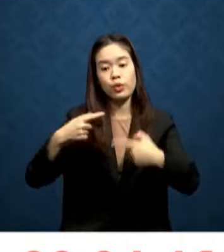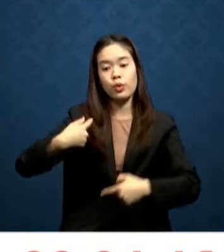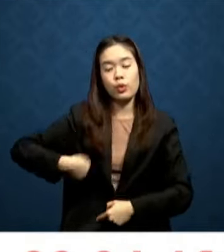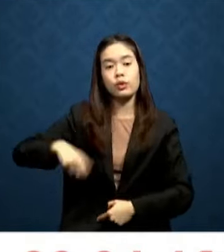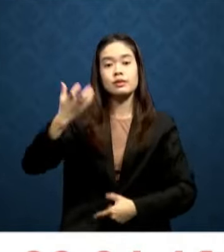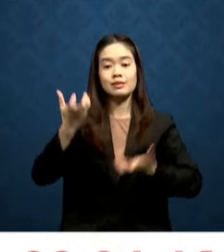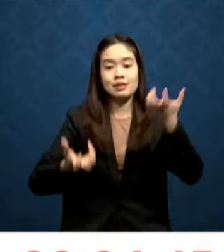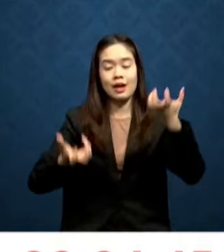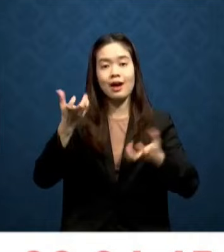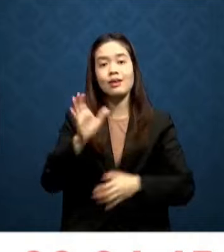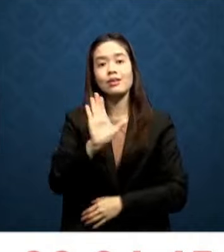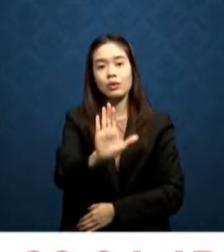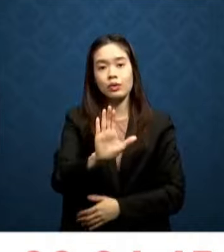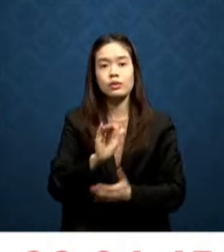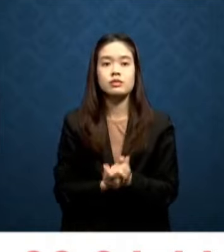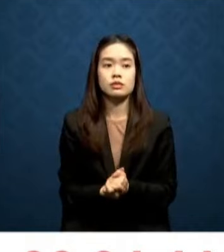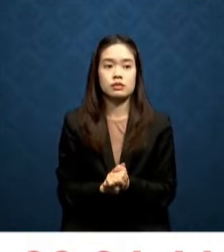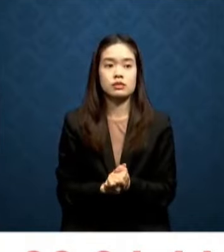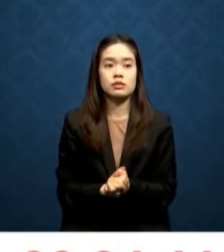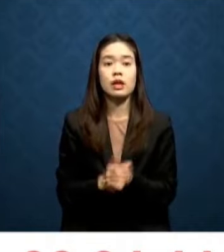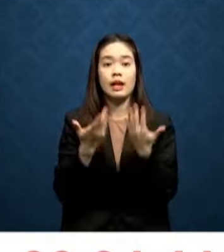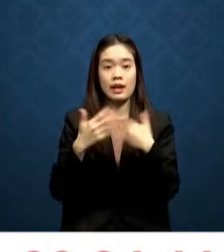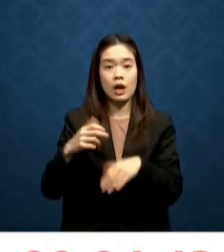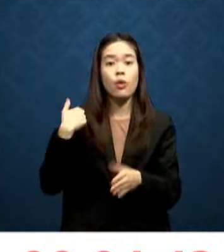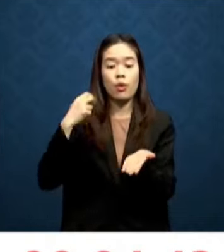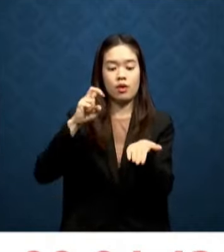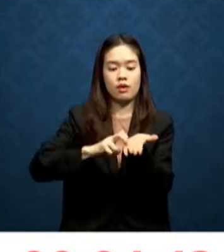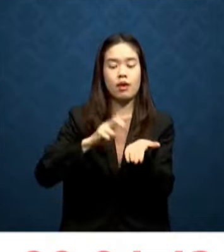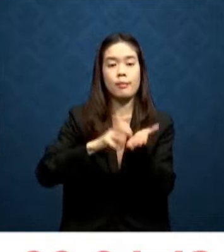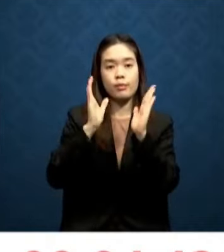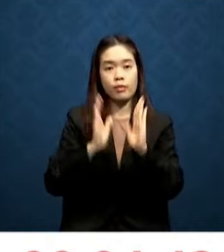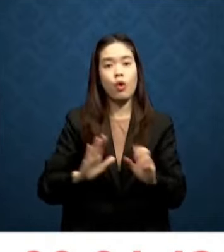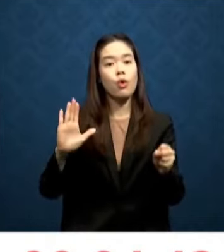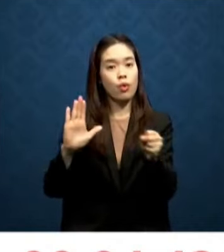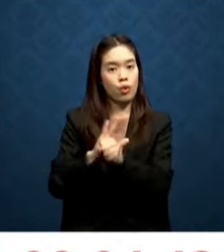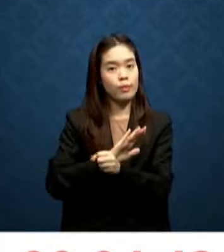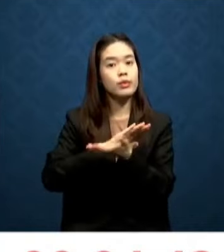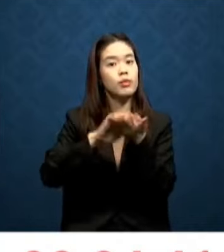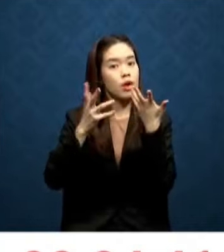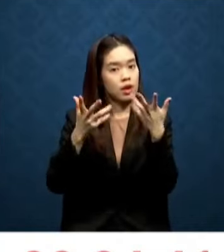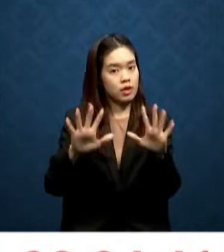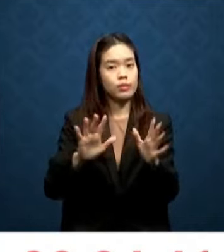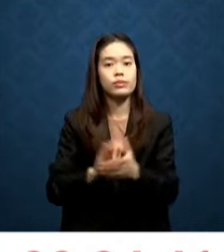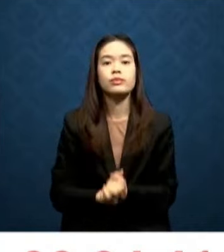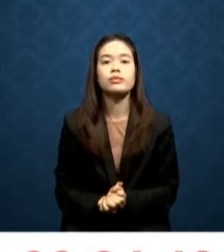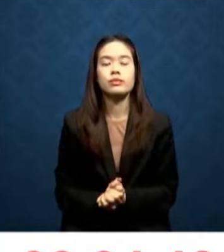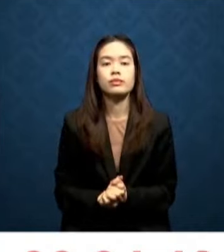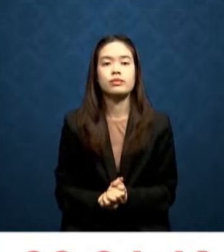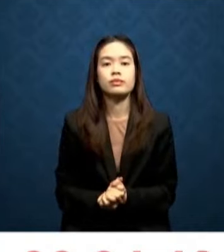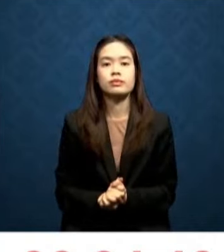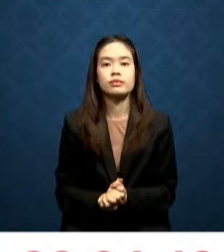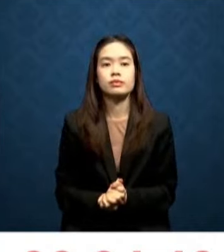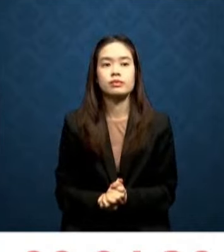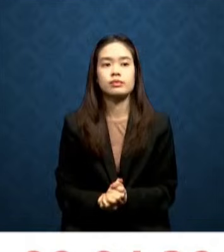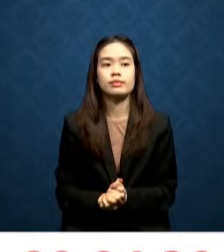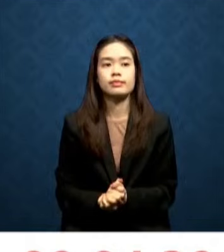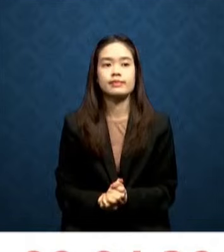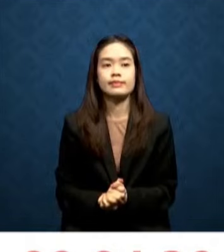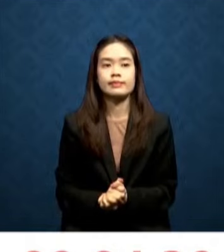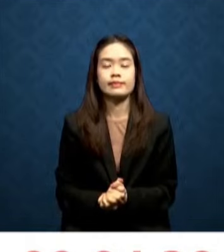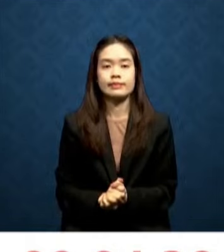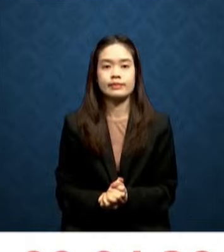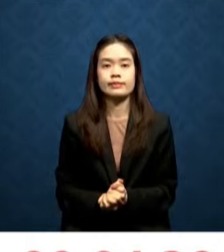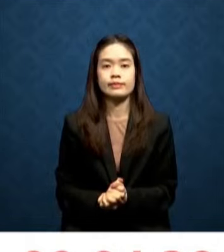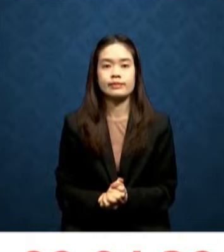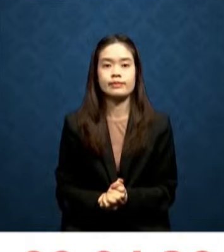ญค่ะแล้วก็มีผู้รับรองถูกต้องเรียบร้อยแล้วค่ะท่านประธานฮะ ครับครับก็ขออนุญาตทบท